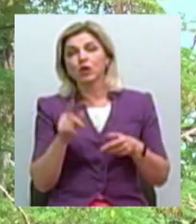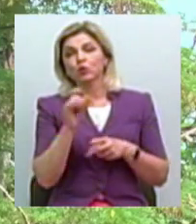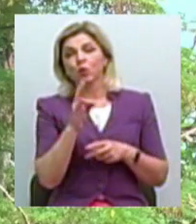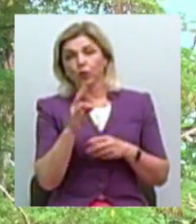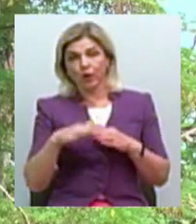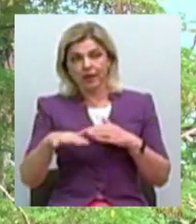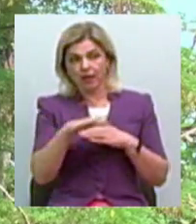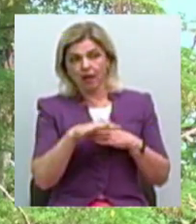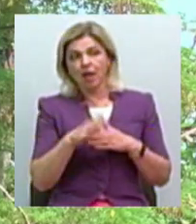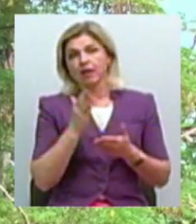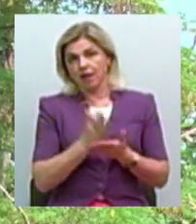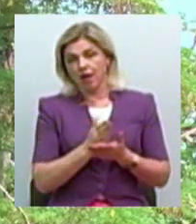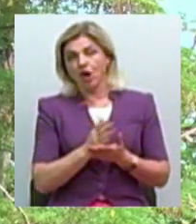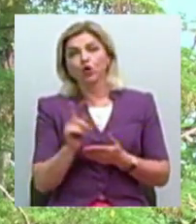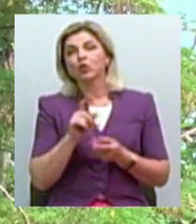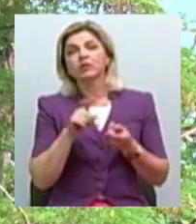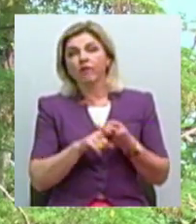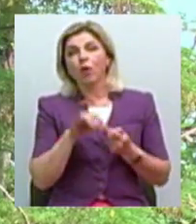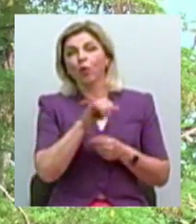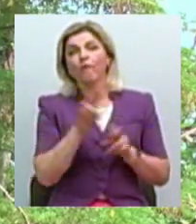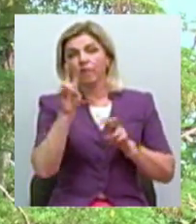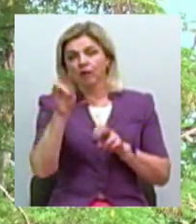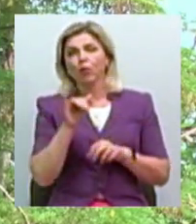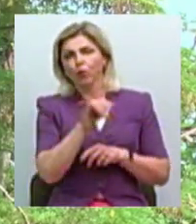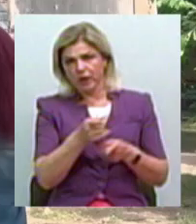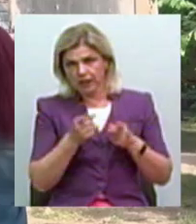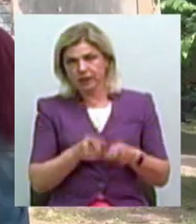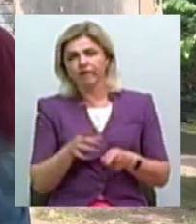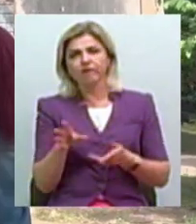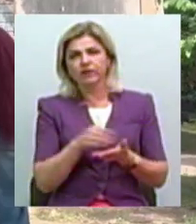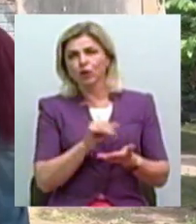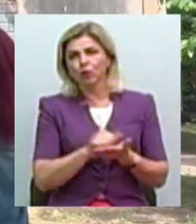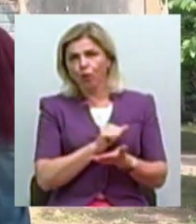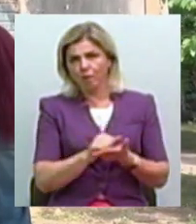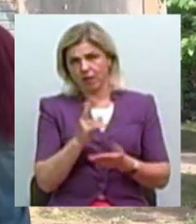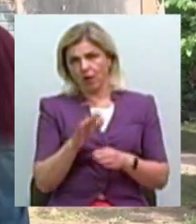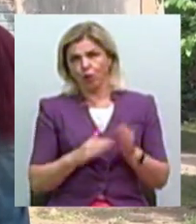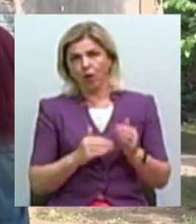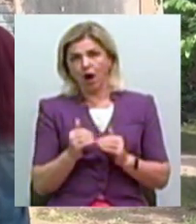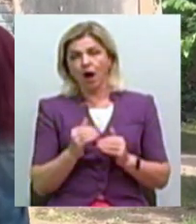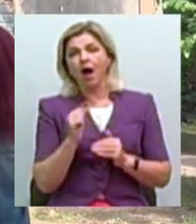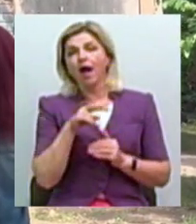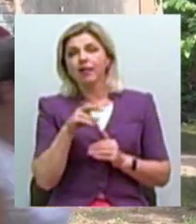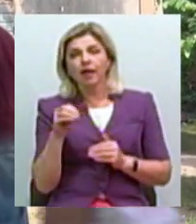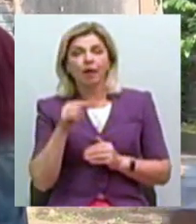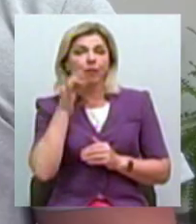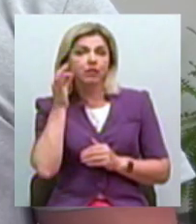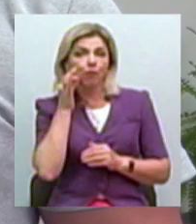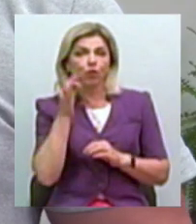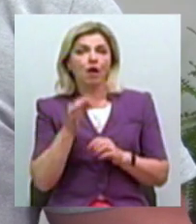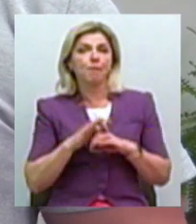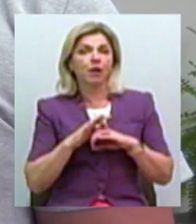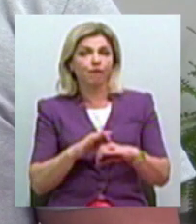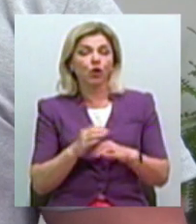стосується забудовника, в нього дійсно всі бумаги, всі папери на руках. Але маніпуляція проводилася